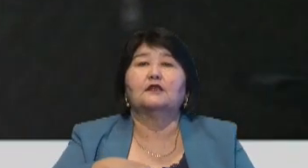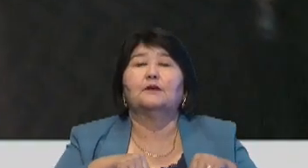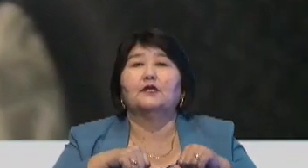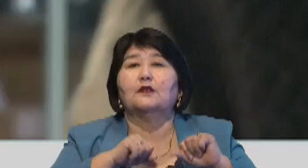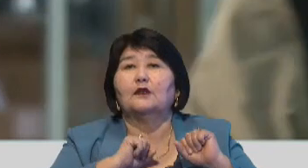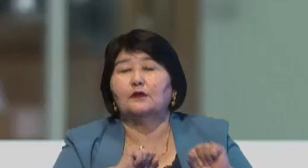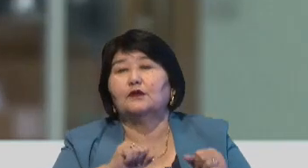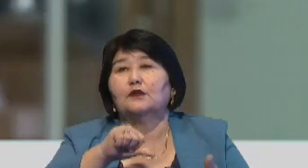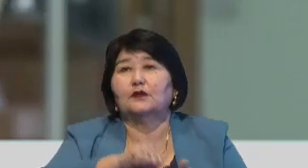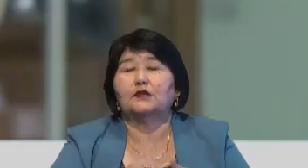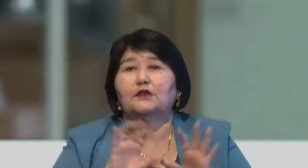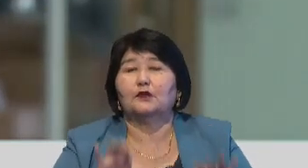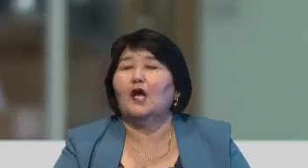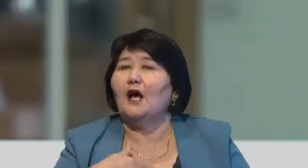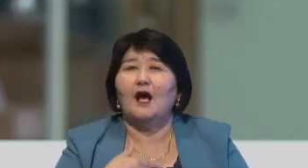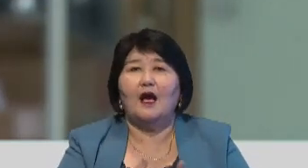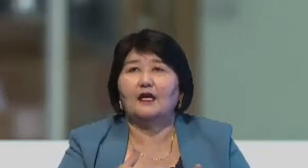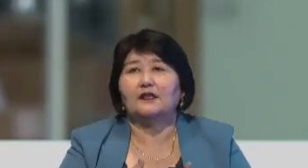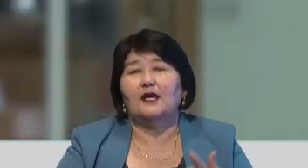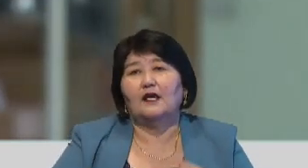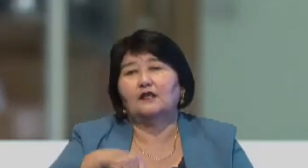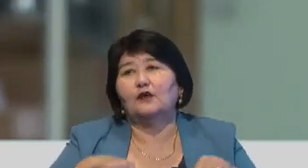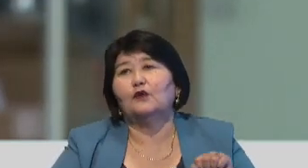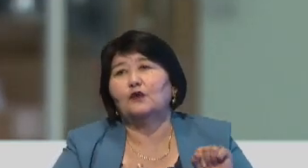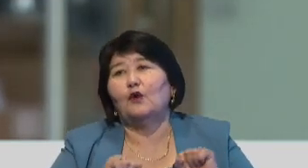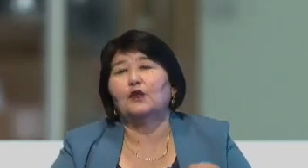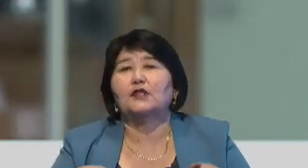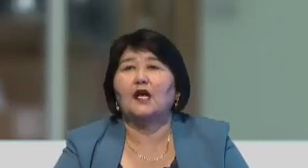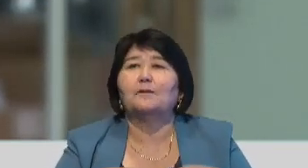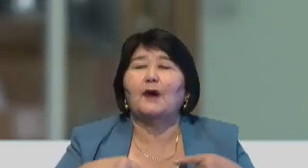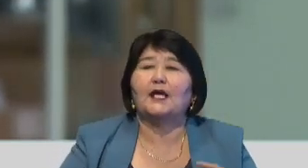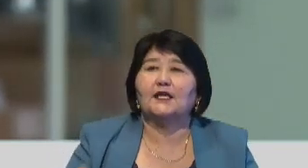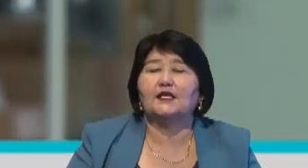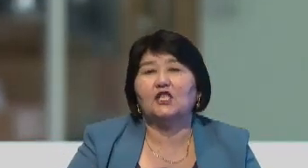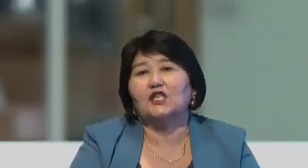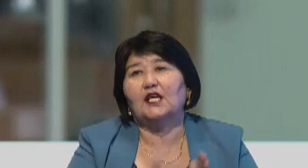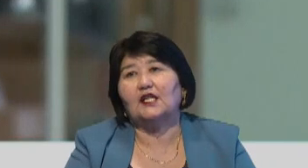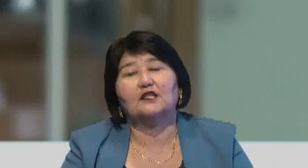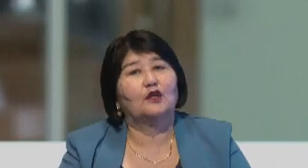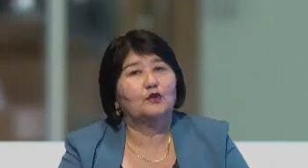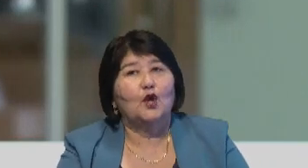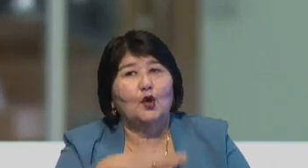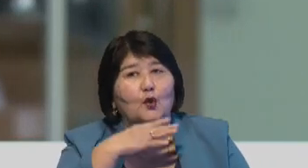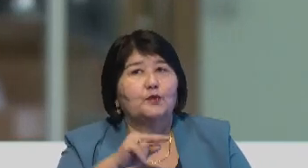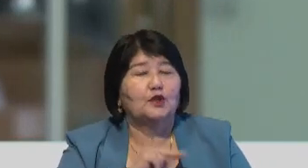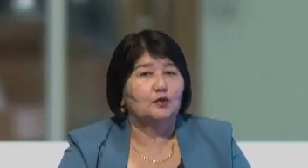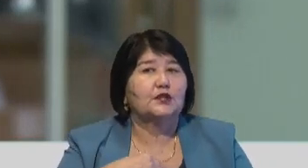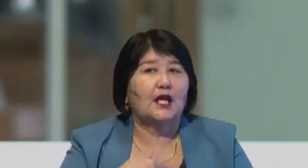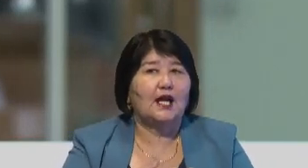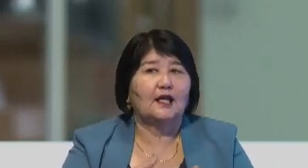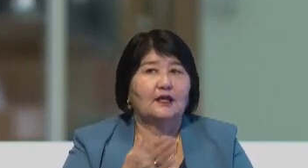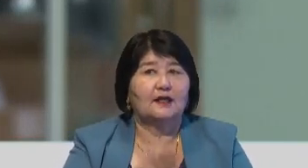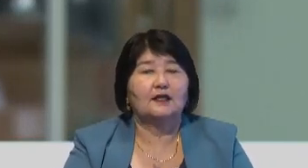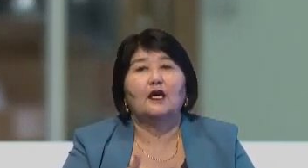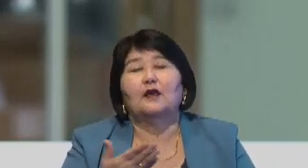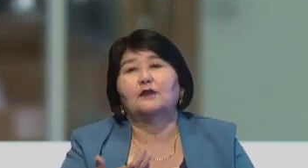төрағасы ретінде білім, активный сондай кәсіпкерлердің құқығын қорғауда басқа жағдайларда осындай көптеген жұмыстар атқарып жүр. Соның